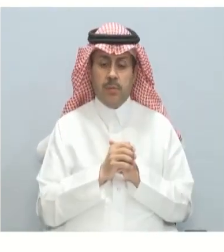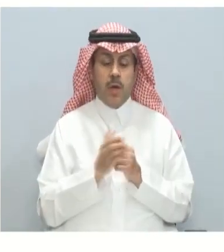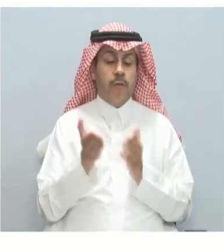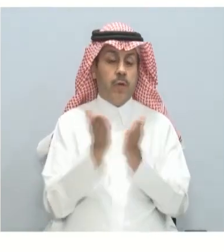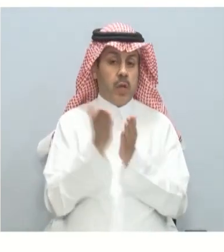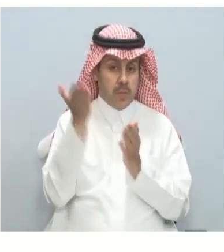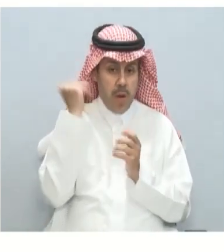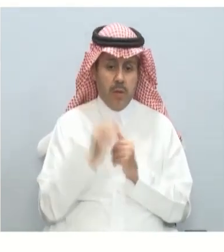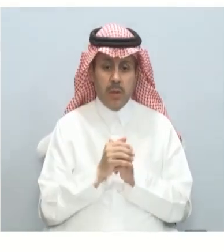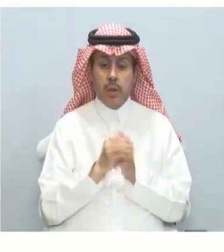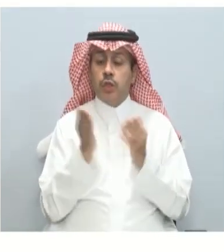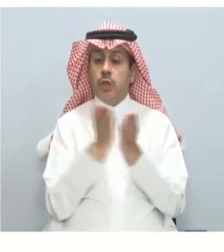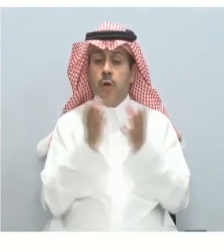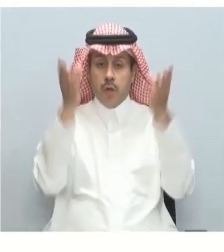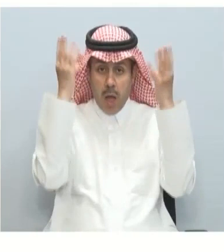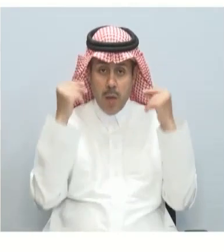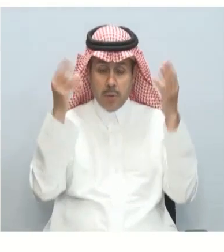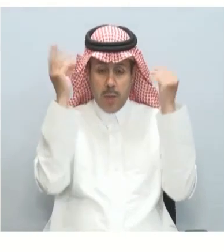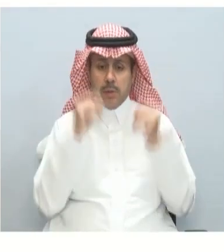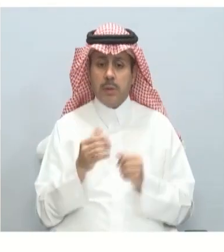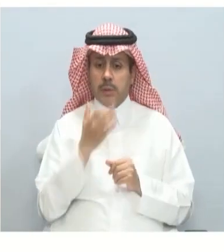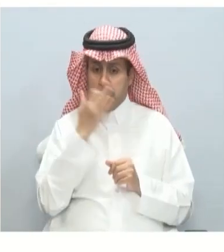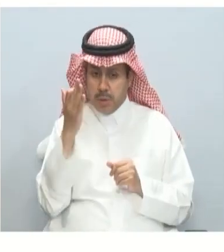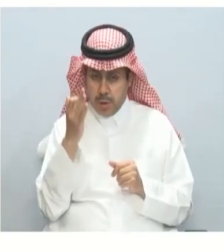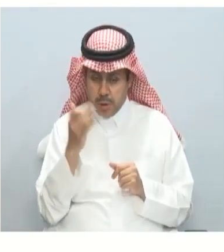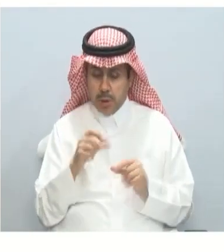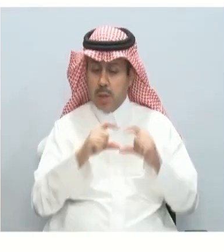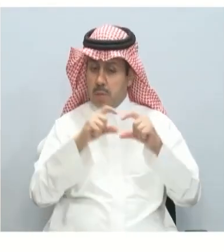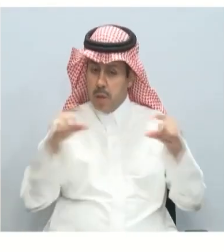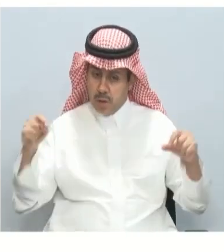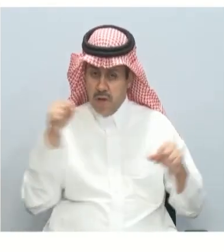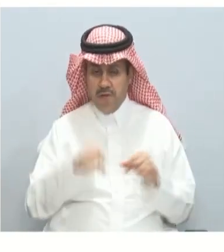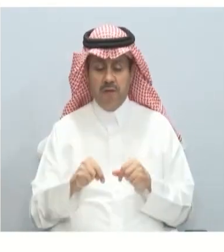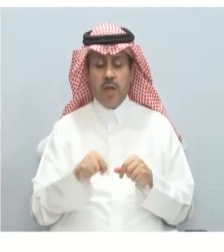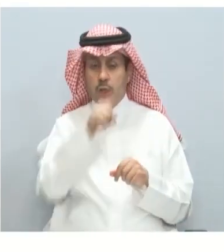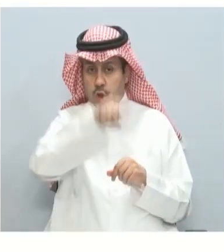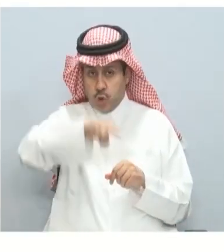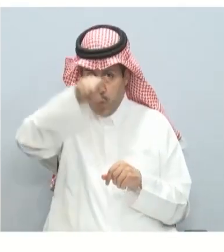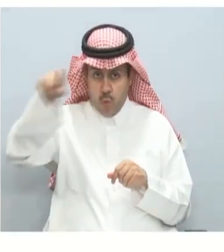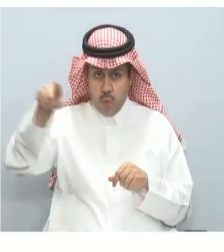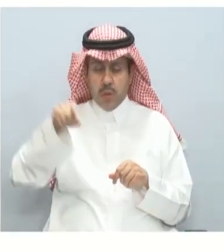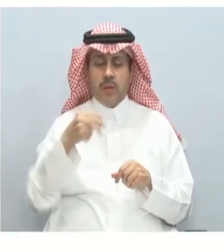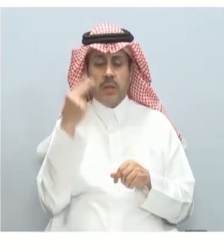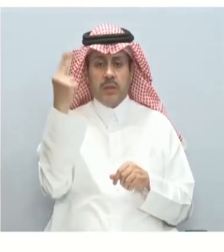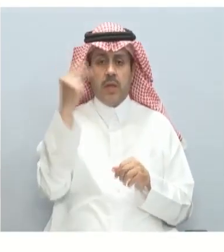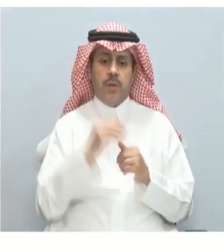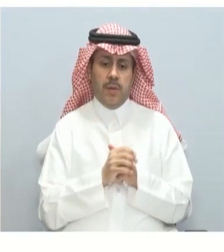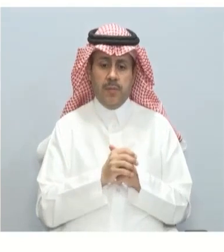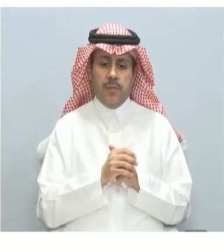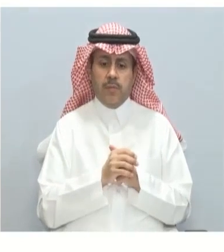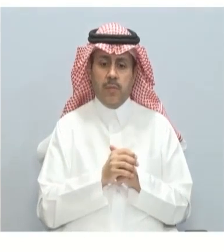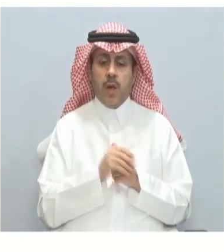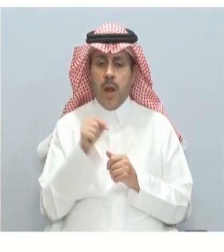ع تبسيط عبارات تحتوي جذورا تربيعيه هذه مهاره سابقه والان راح نمثل